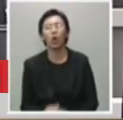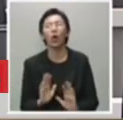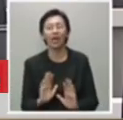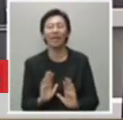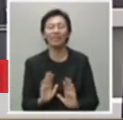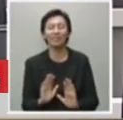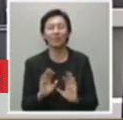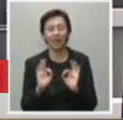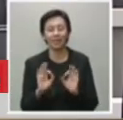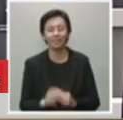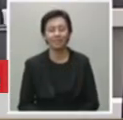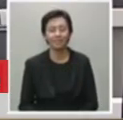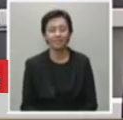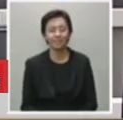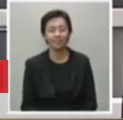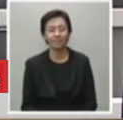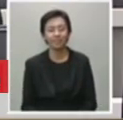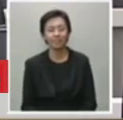ครับ